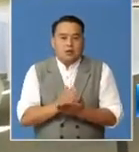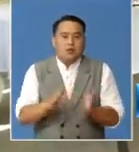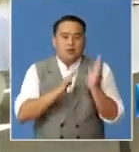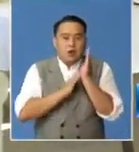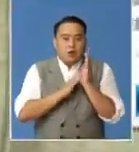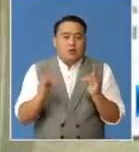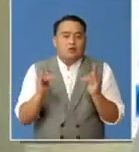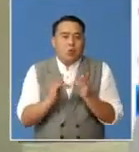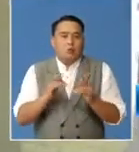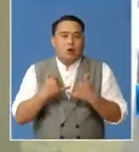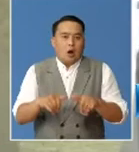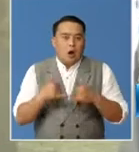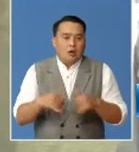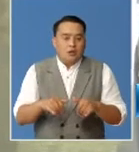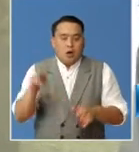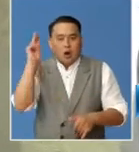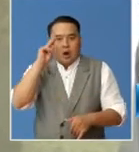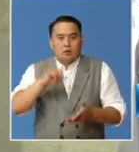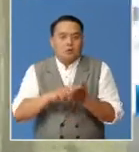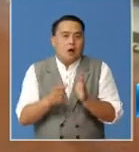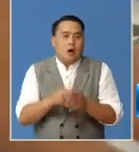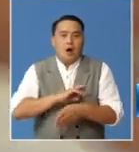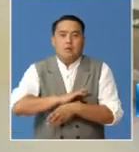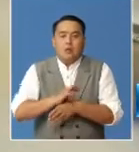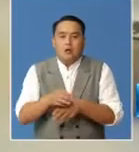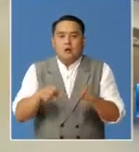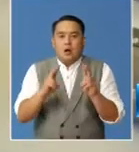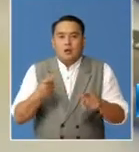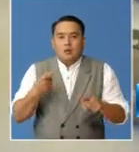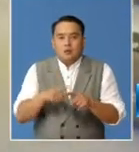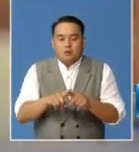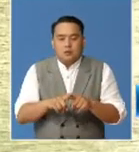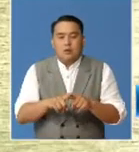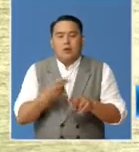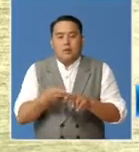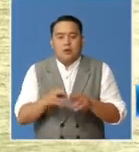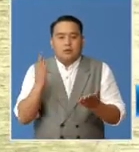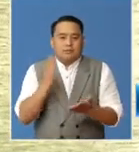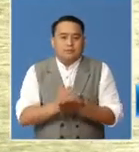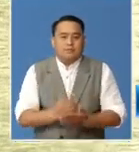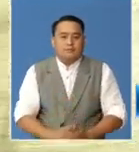орны, асхана, теориялық білім алу классымен қамтылып, арнайы тир да қойылған.